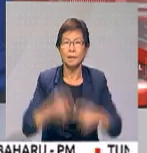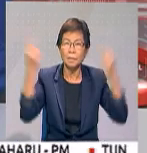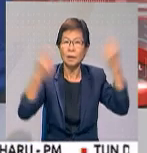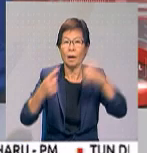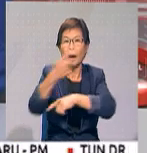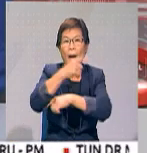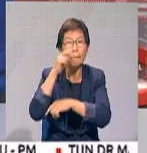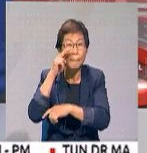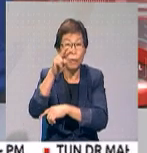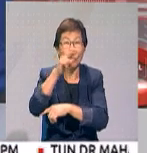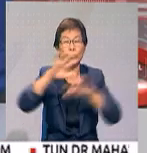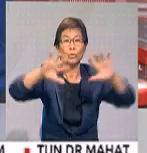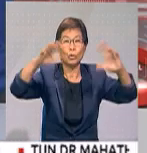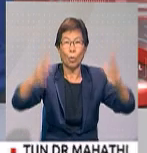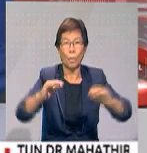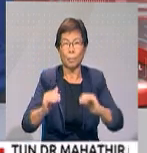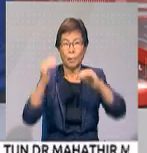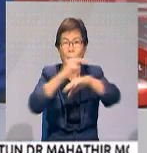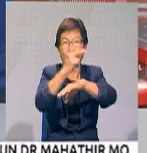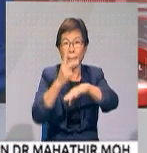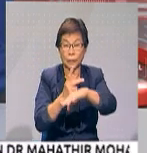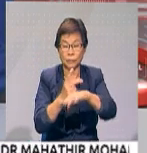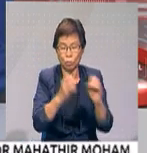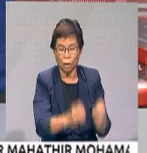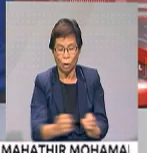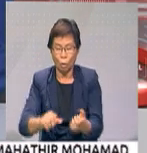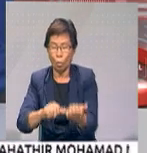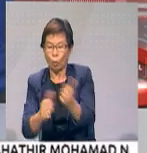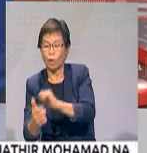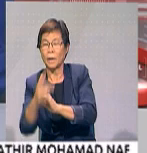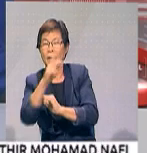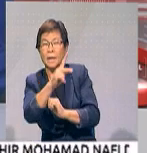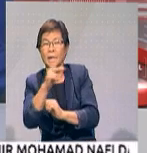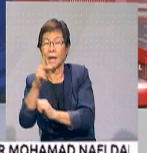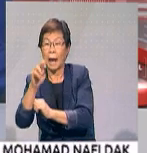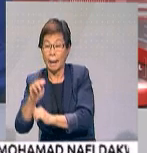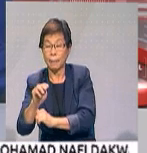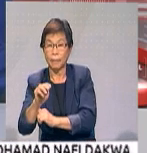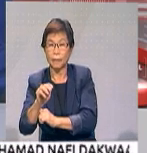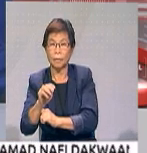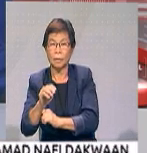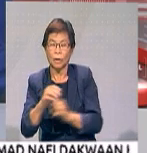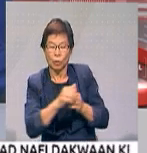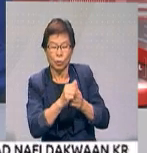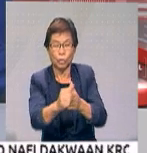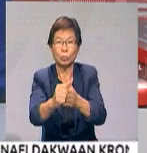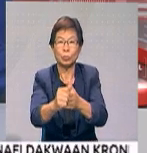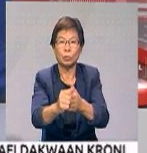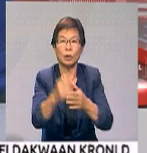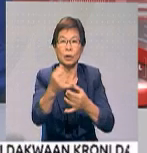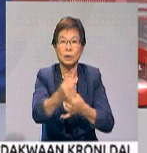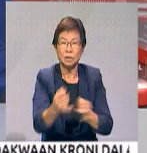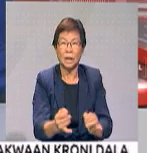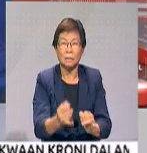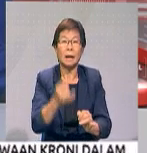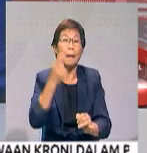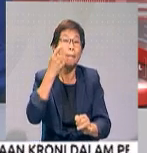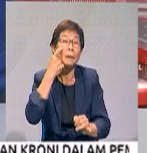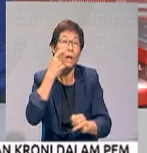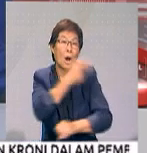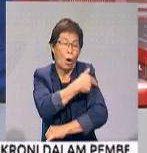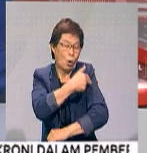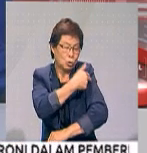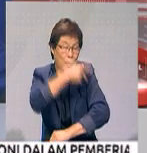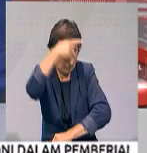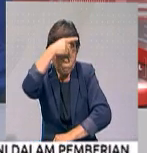Sambutan Hari Penglihatan Sedunia Peringkat Kebangsaan yang dianjurkan Kementerian Kesihatan dengan diterajui Jabatan Oftalmologi Hospital